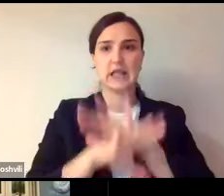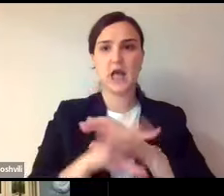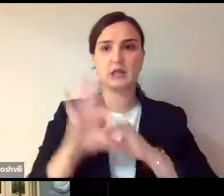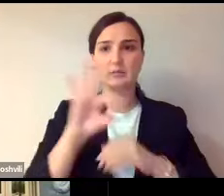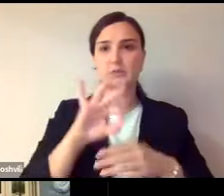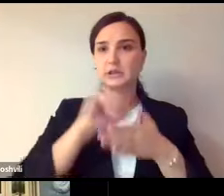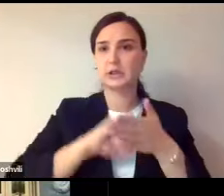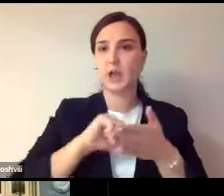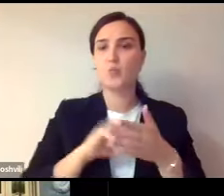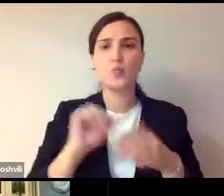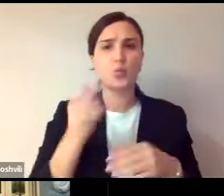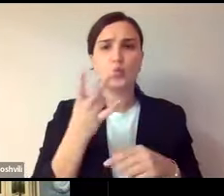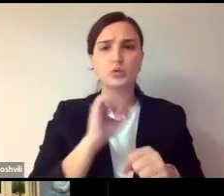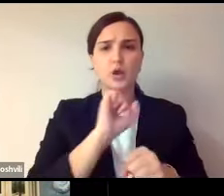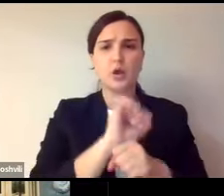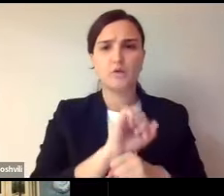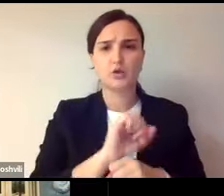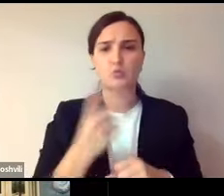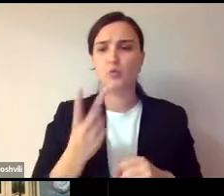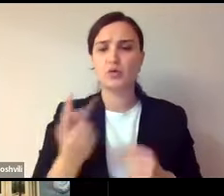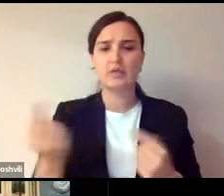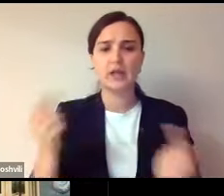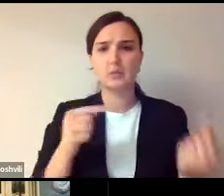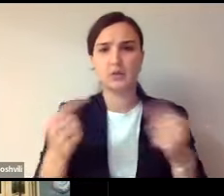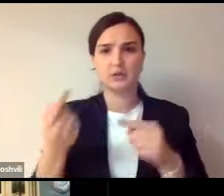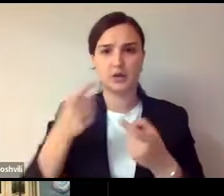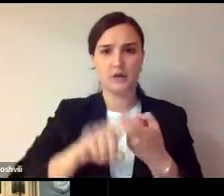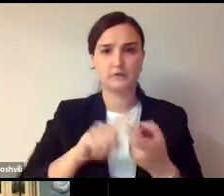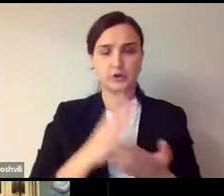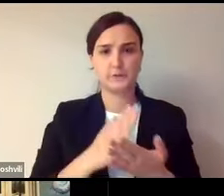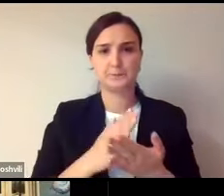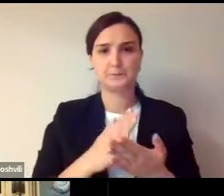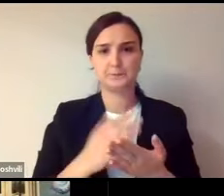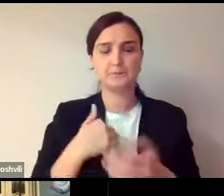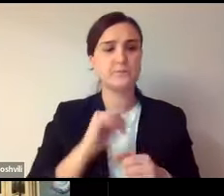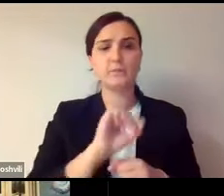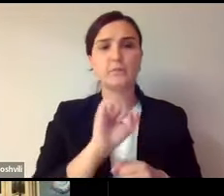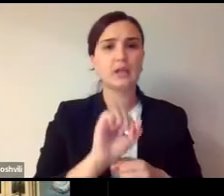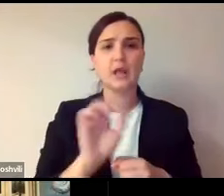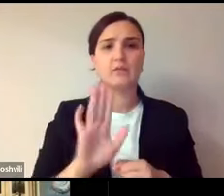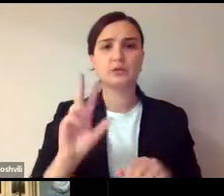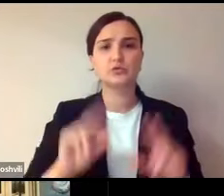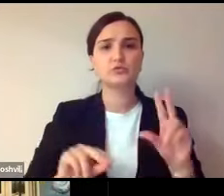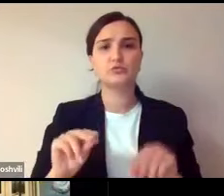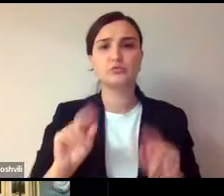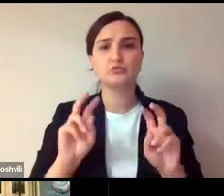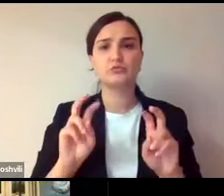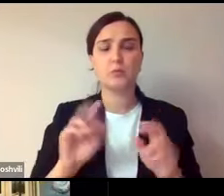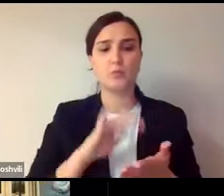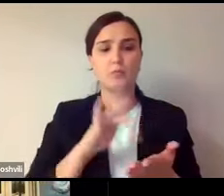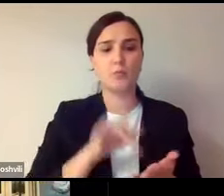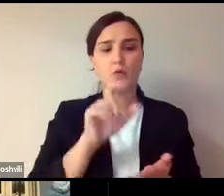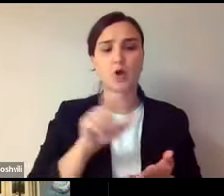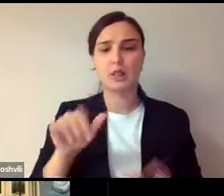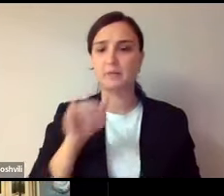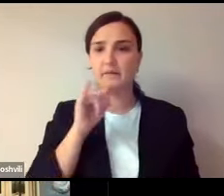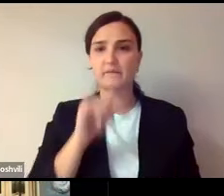ერთმანეთთან არის კავშირში. ანუ არ ვაჩერებში რა გულისხმობ, ხო? ქვეყნები ვერ ეტყვიან მოქალაქეებს, რომ შენ